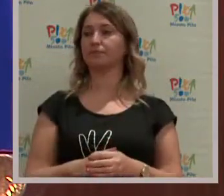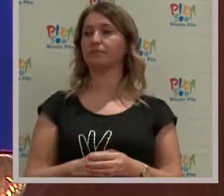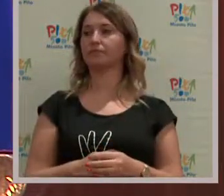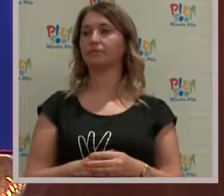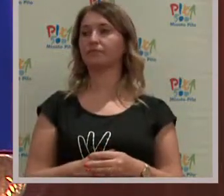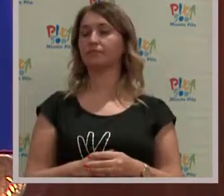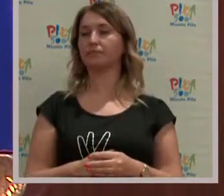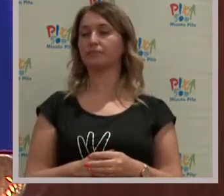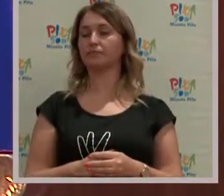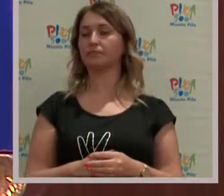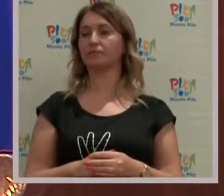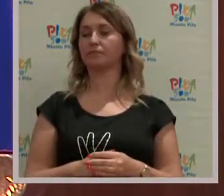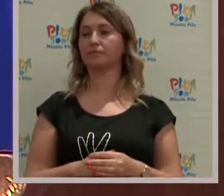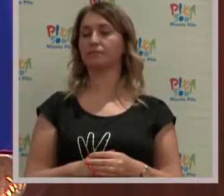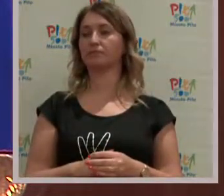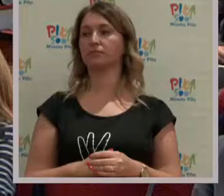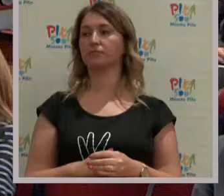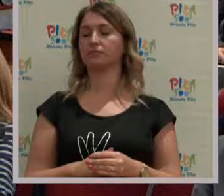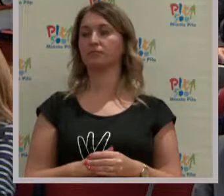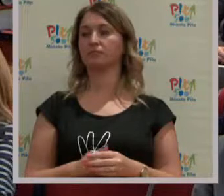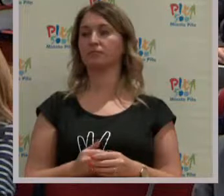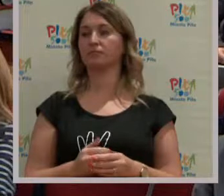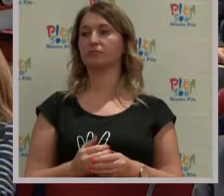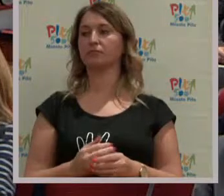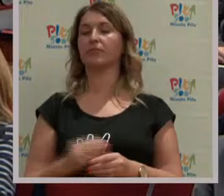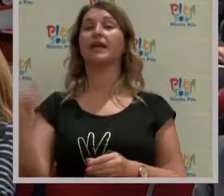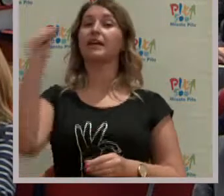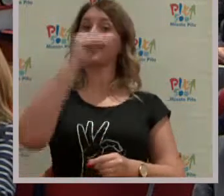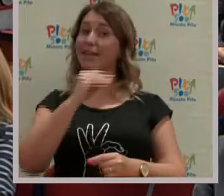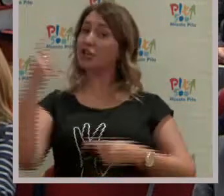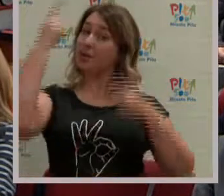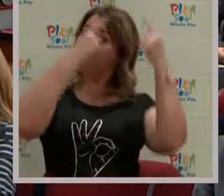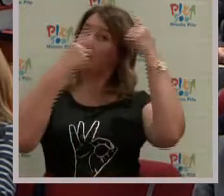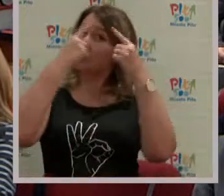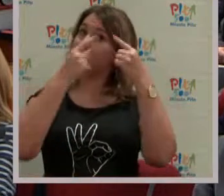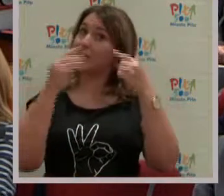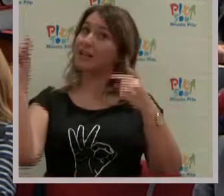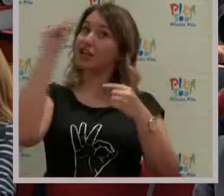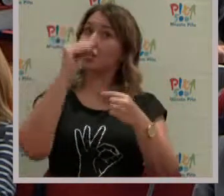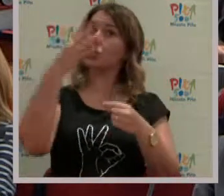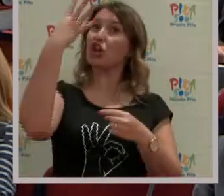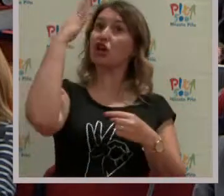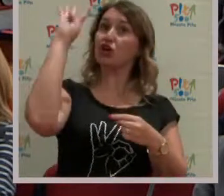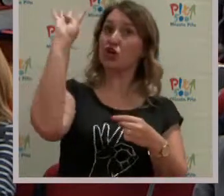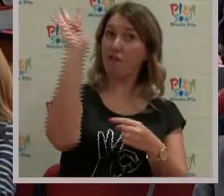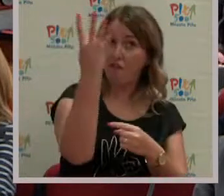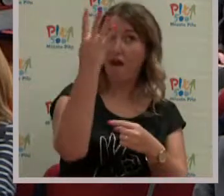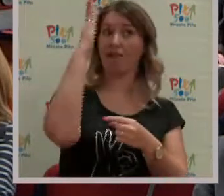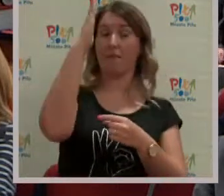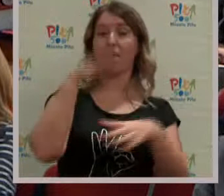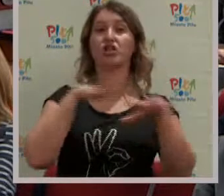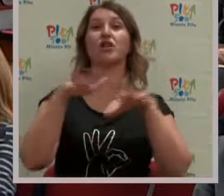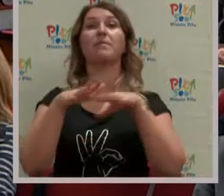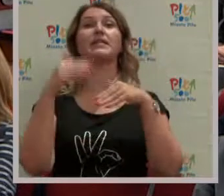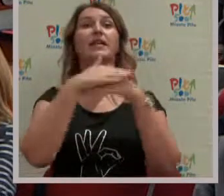lokalizacji. Jest zgłoszenie jeszcze jednej czwartej, być może w najbliższym czasie będziemy mogli również